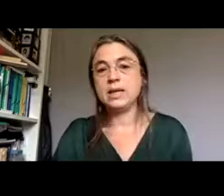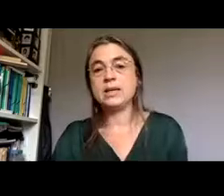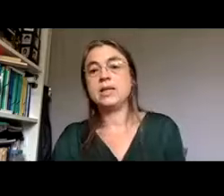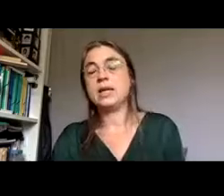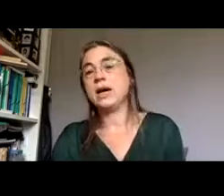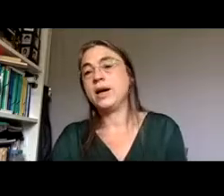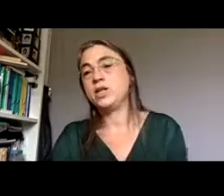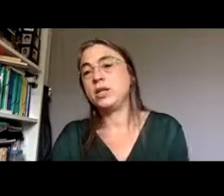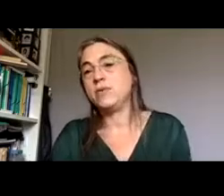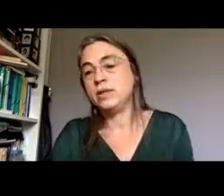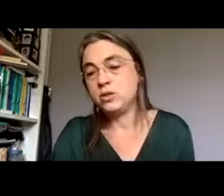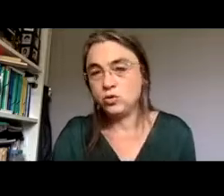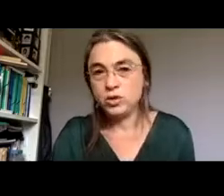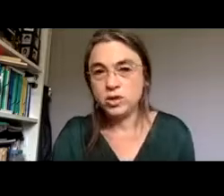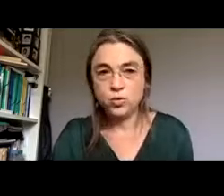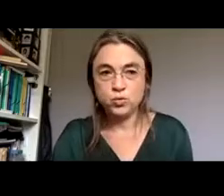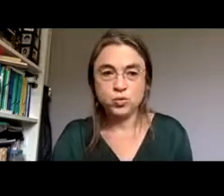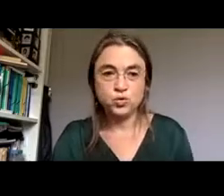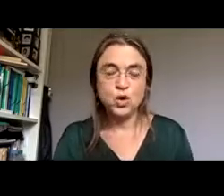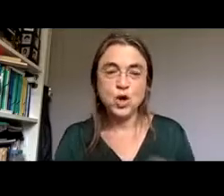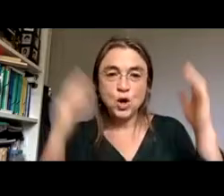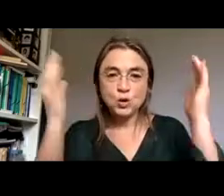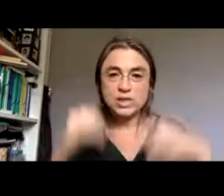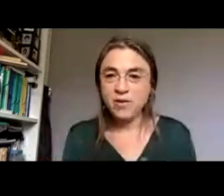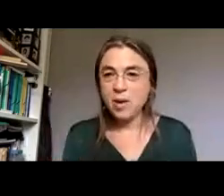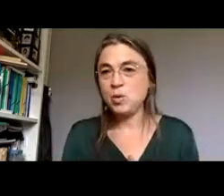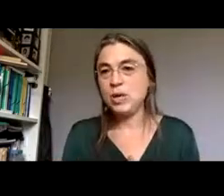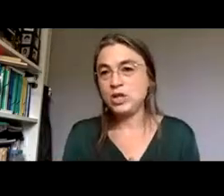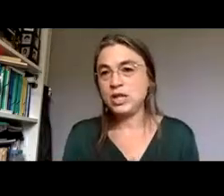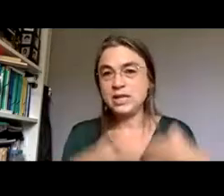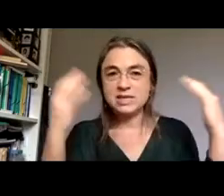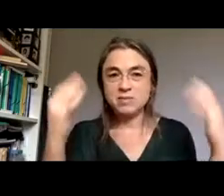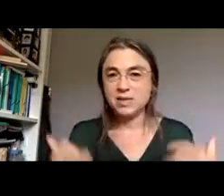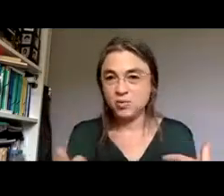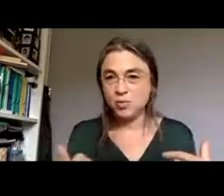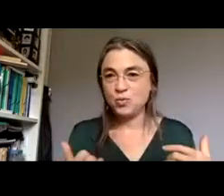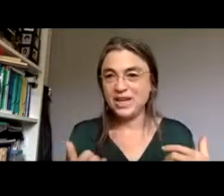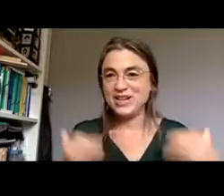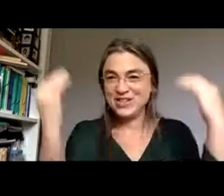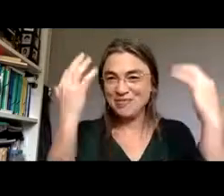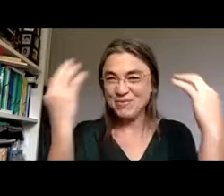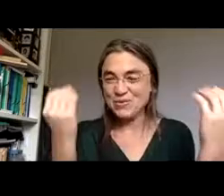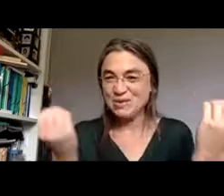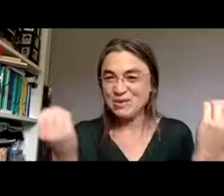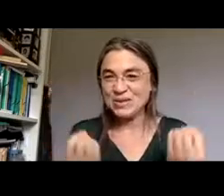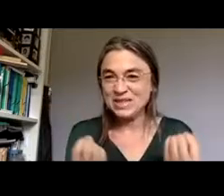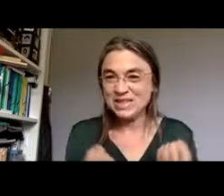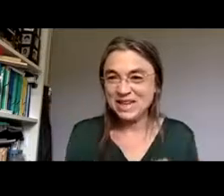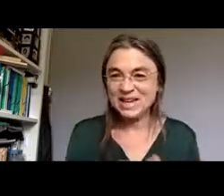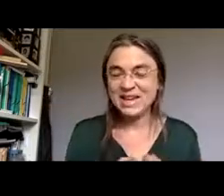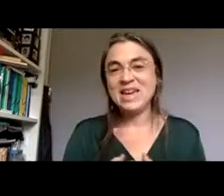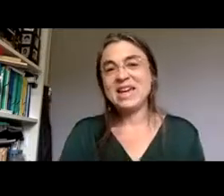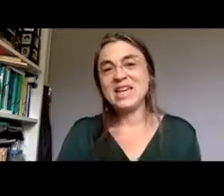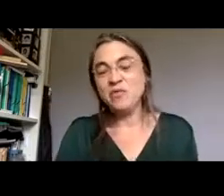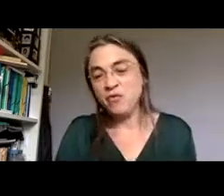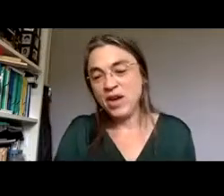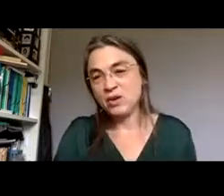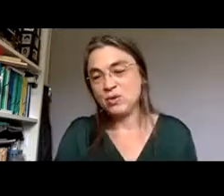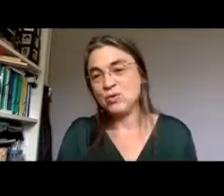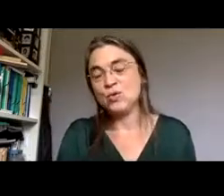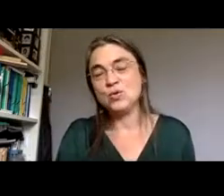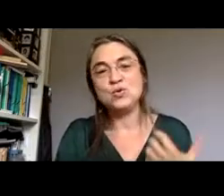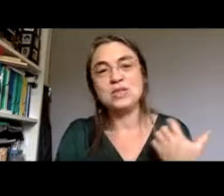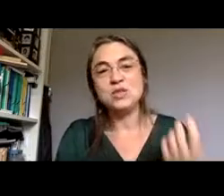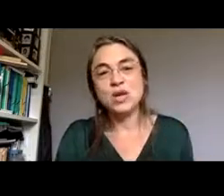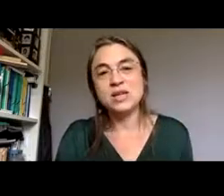une qualité d'éclairage et éviter de se tenir en contre-jour. Donc ça fait un peu la checklist, mais c'est pour montrer justement tous les petits détails qui vont faire